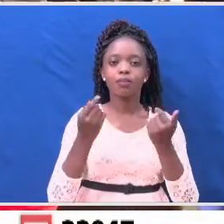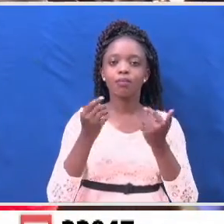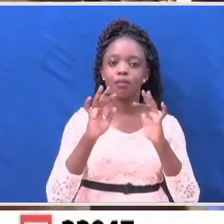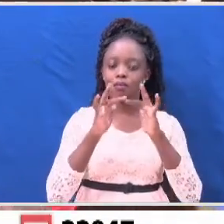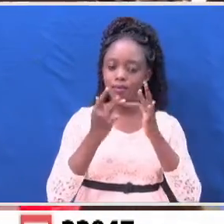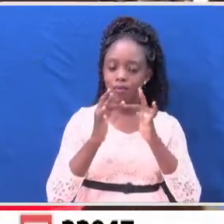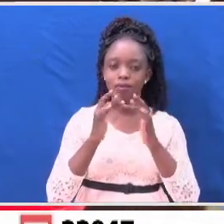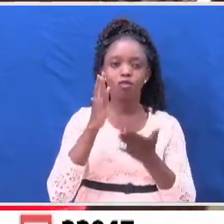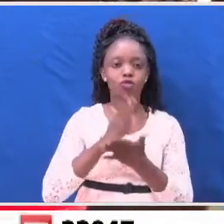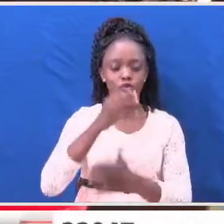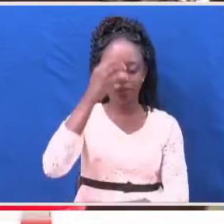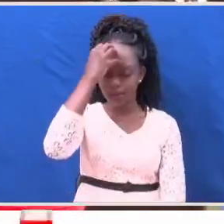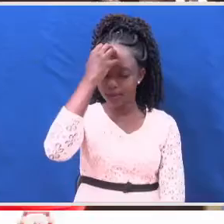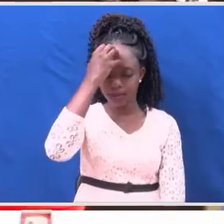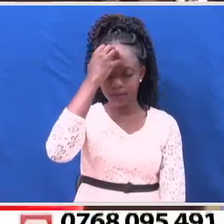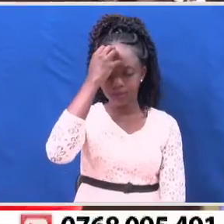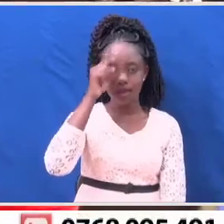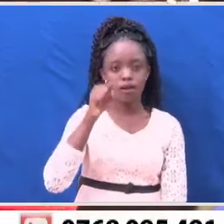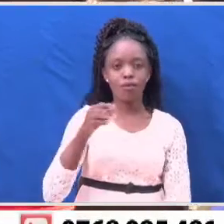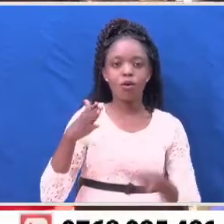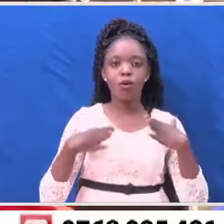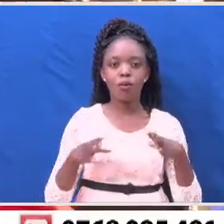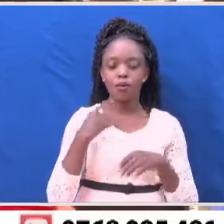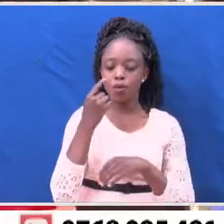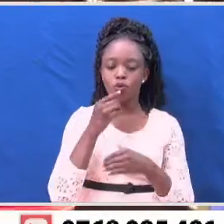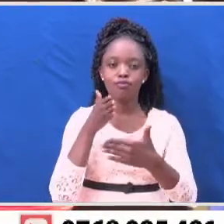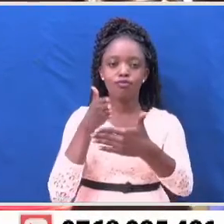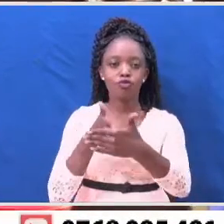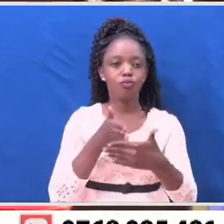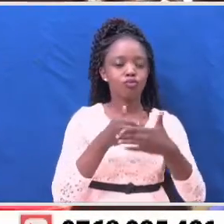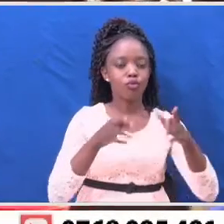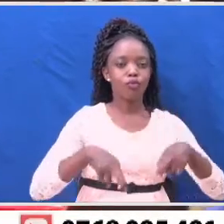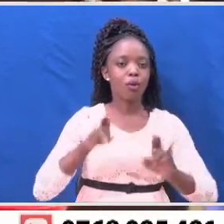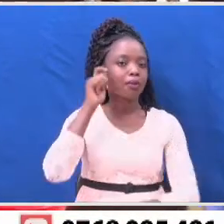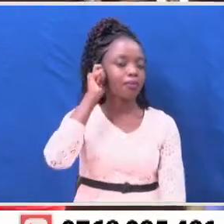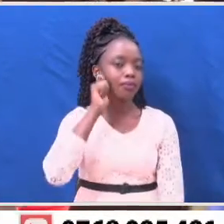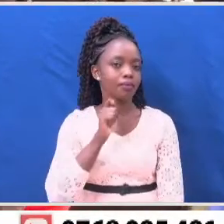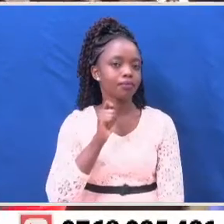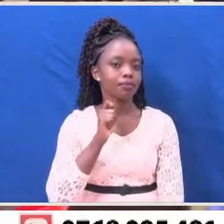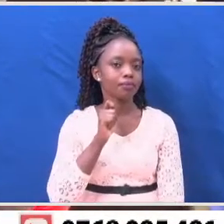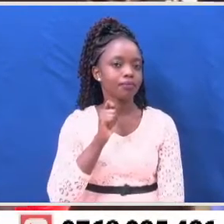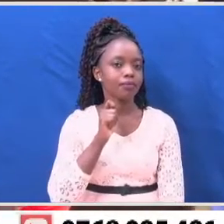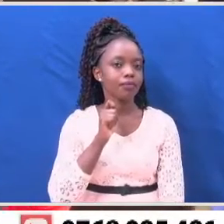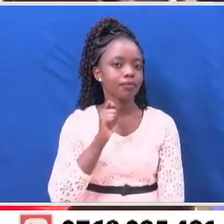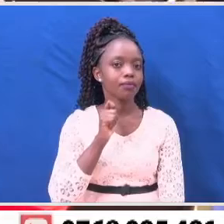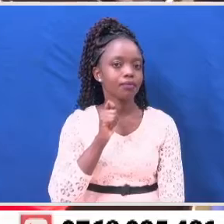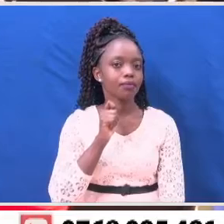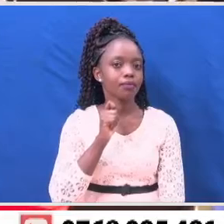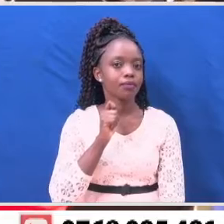alikuwa amekasirika sana na wale watu walitenda hiyo kitendo huko Nandi. Na mtu asiseme